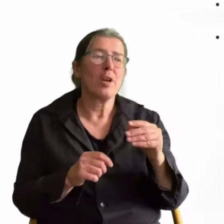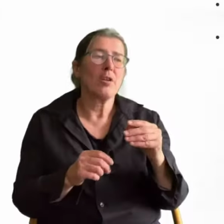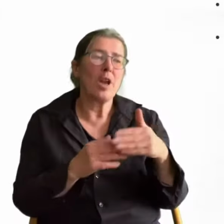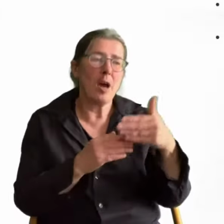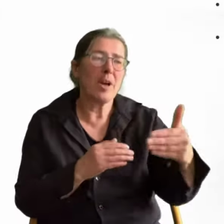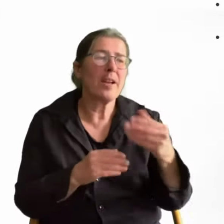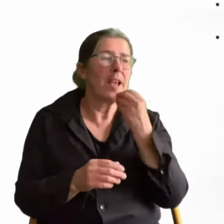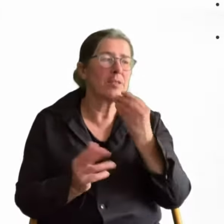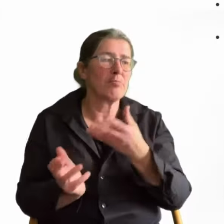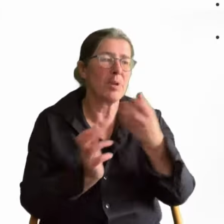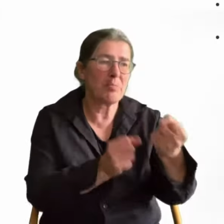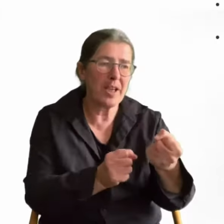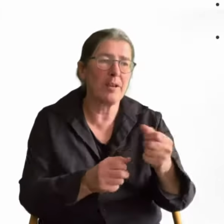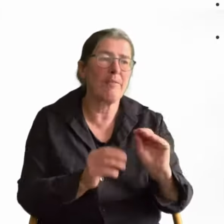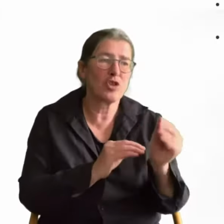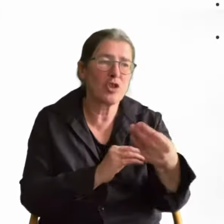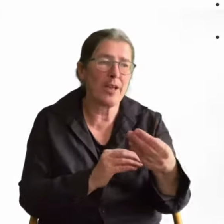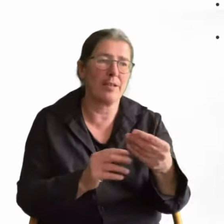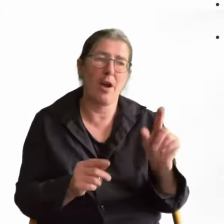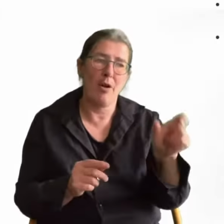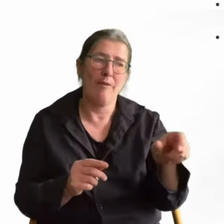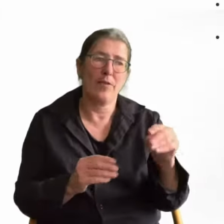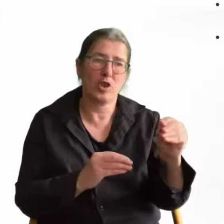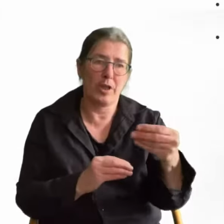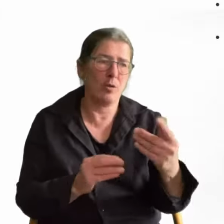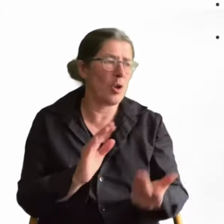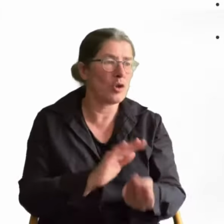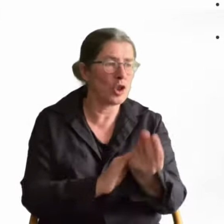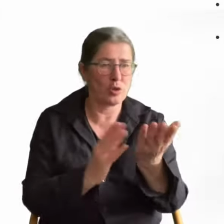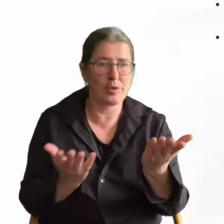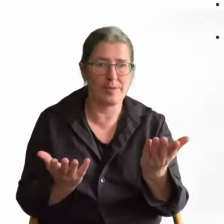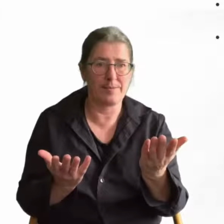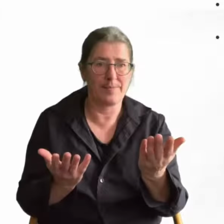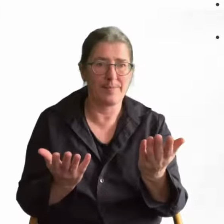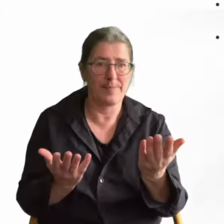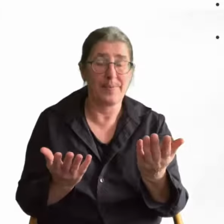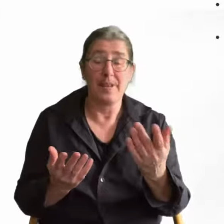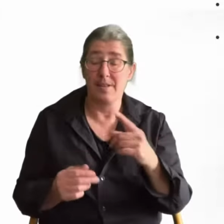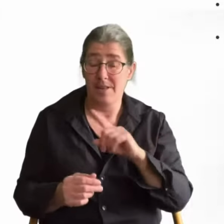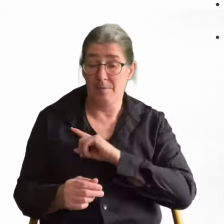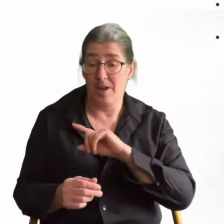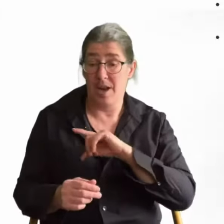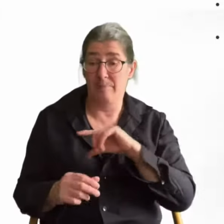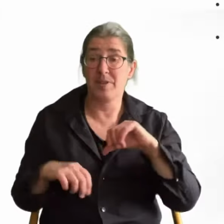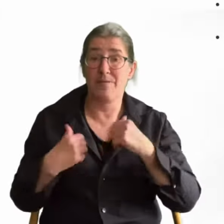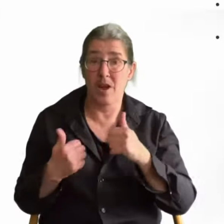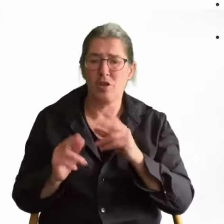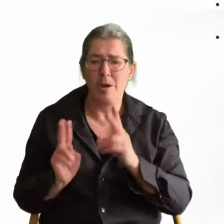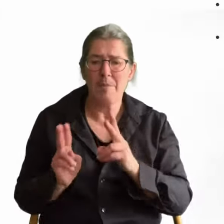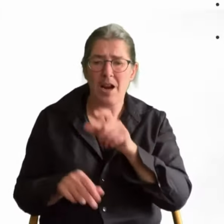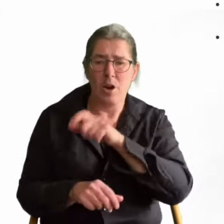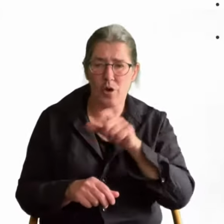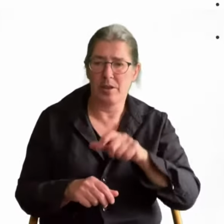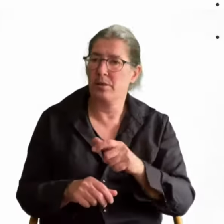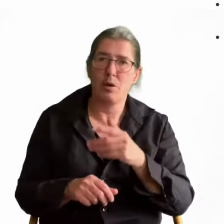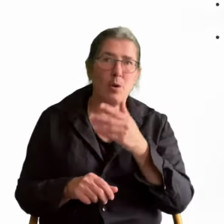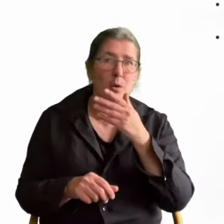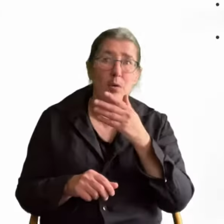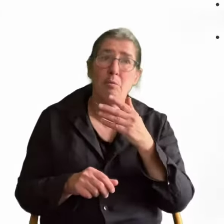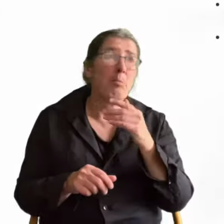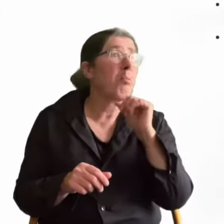nachbarn versteckt haben oder sonst irgendwie unterstützt haben unter eigener lebensgefahr als normale leute die einfach nicht